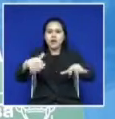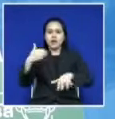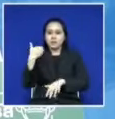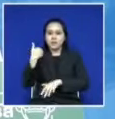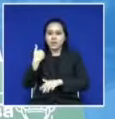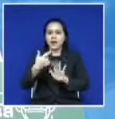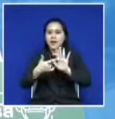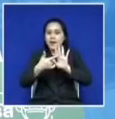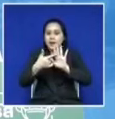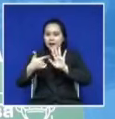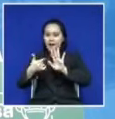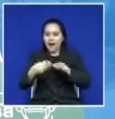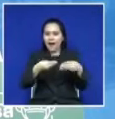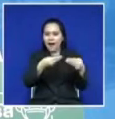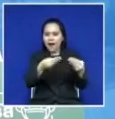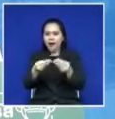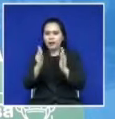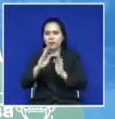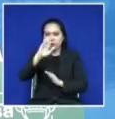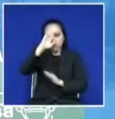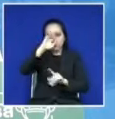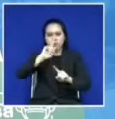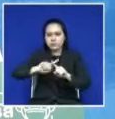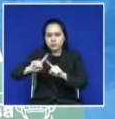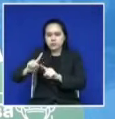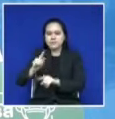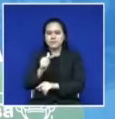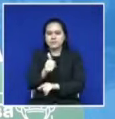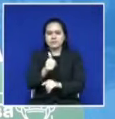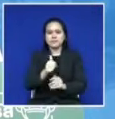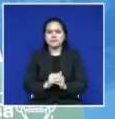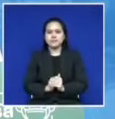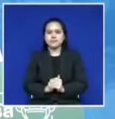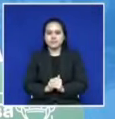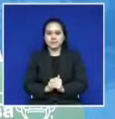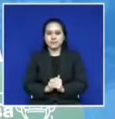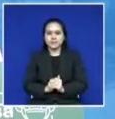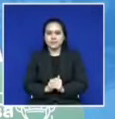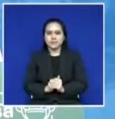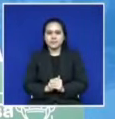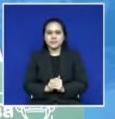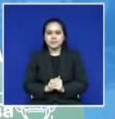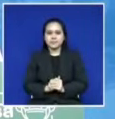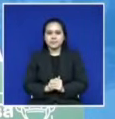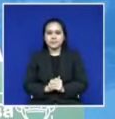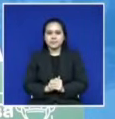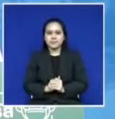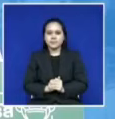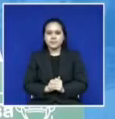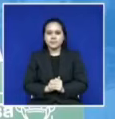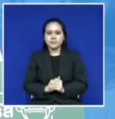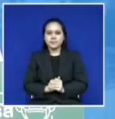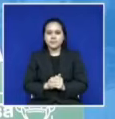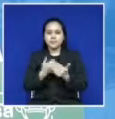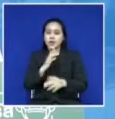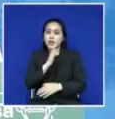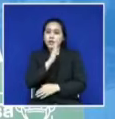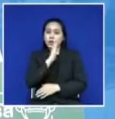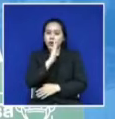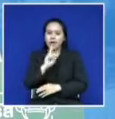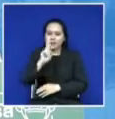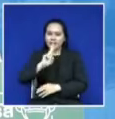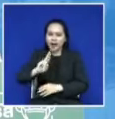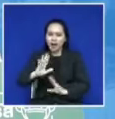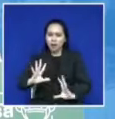จะดูแลอีกเป็นเดือนนะครับเพราะฉะนั้นก็ในขณะเดียวกันเราก็จะเตรียมเข้ามาเสริมนะครับพอเราใช้พร่องไปเท่าไหร่เราก็จะเตรียมเข้ามาเส